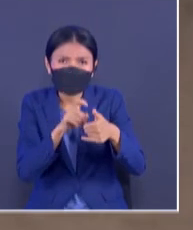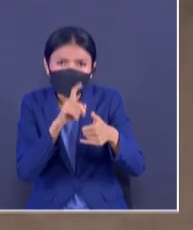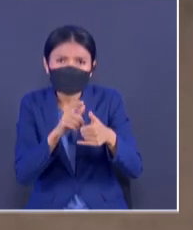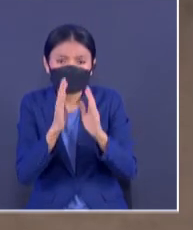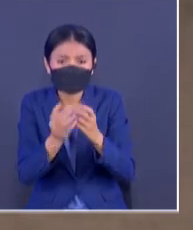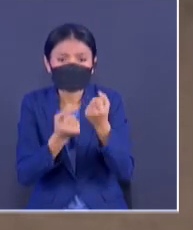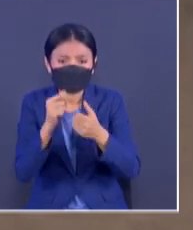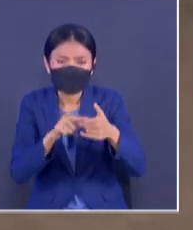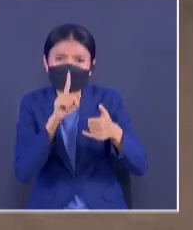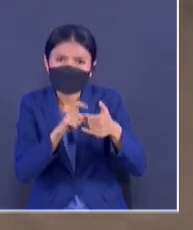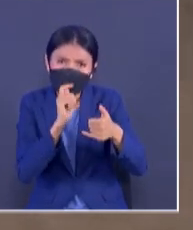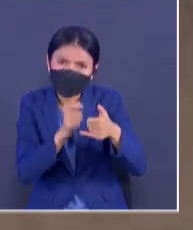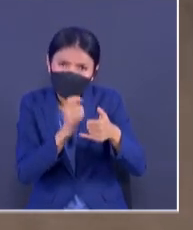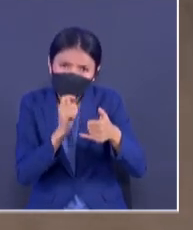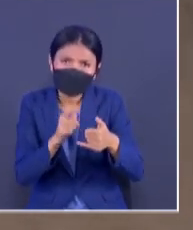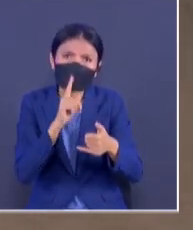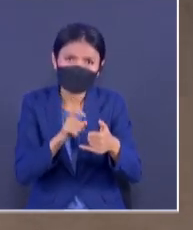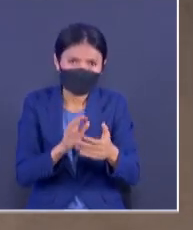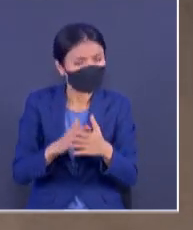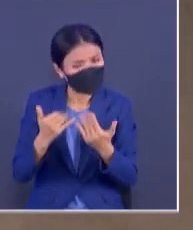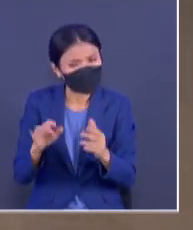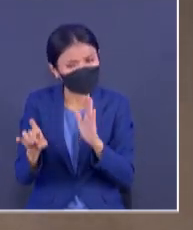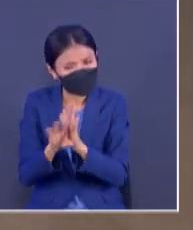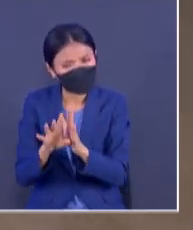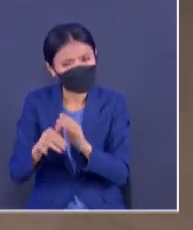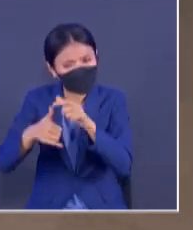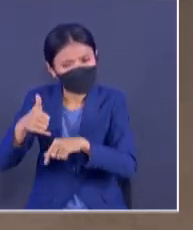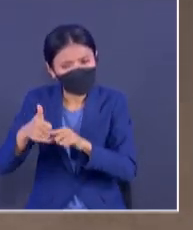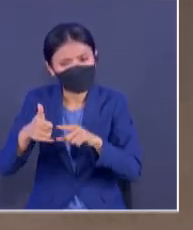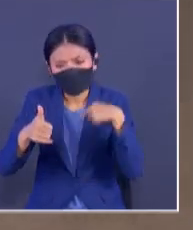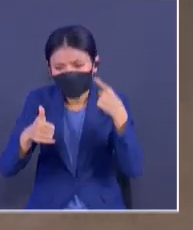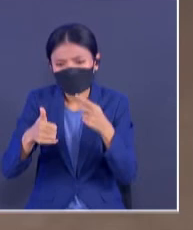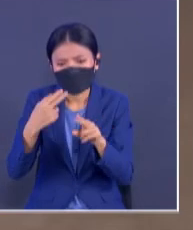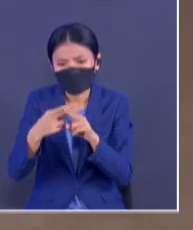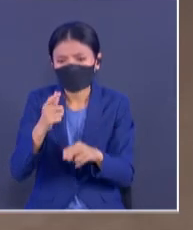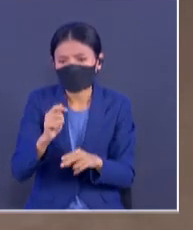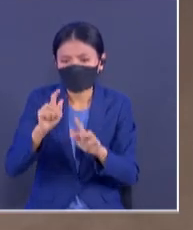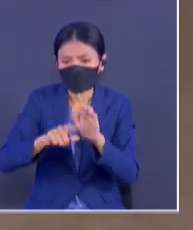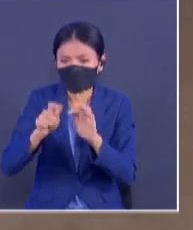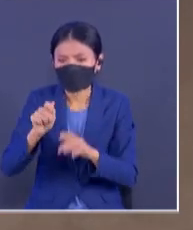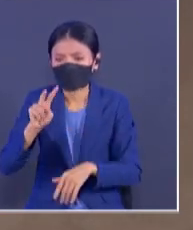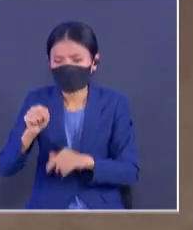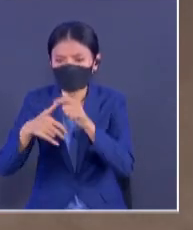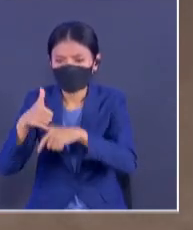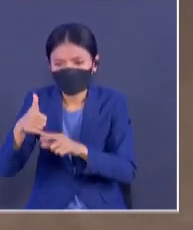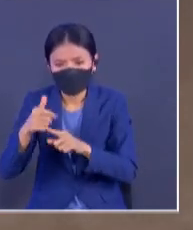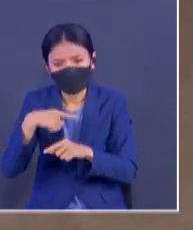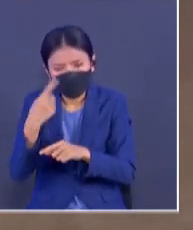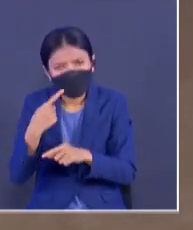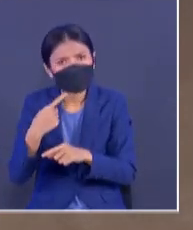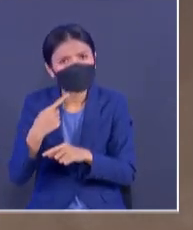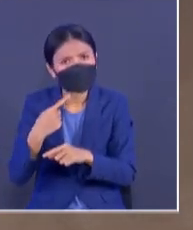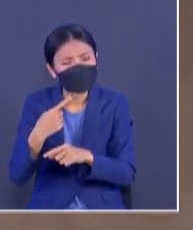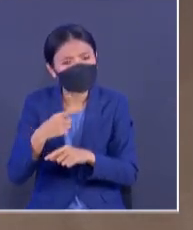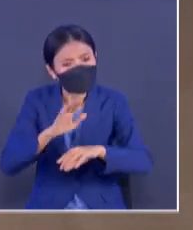นะครับว่าพอได้จริงแล้วสุดท้ายนางสาวอรเป็นใครติดต่อให้ไปอ่ะขายของออนไลน์เป็นแอดมินเพจจริงไม่จริงอย่างไร